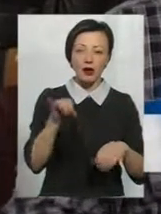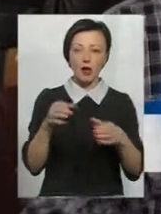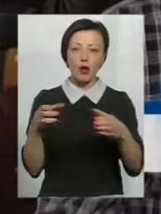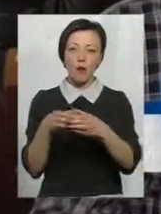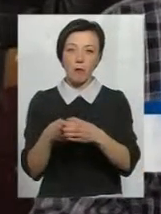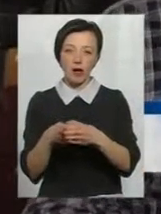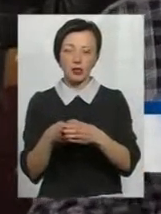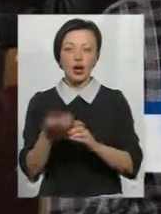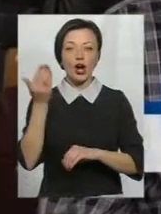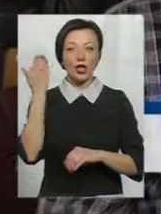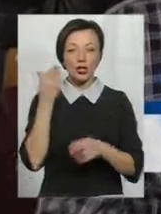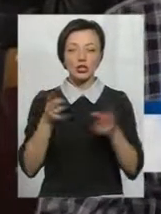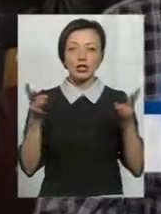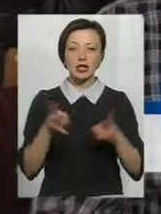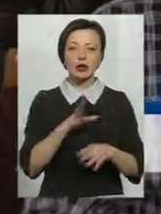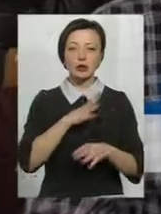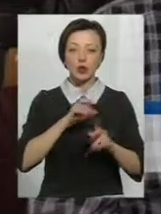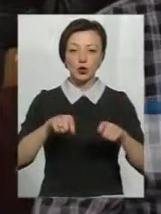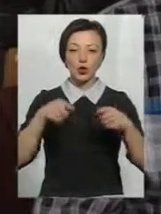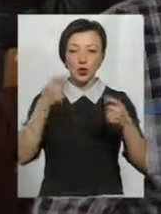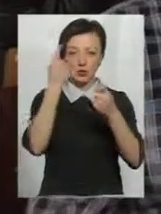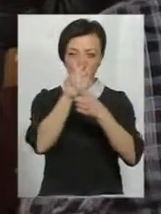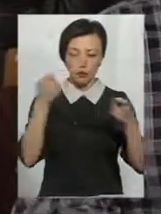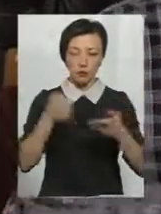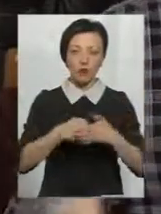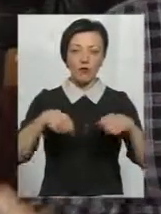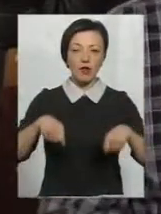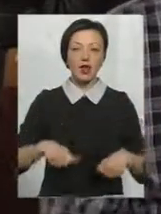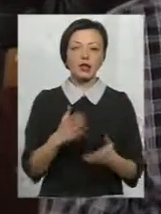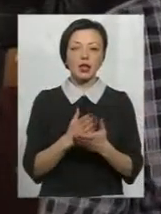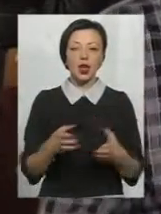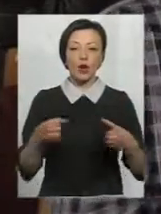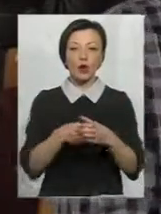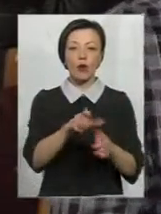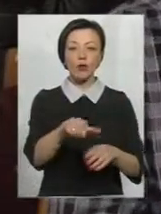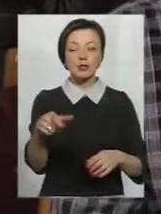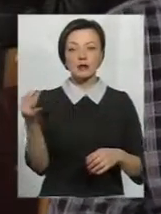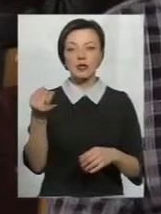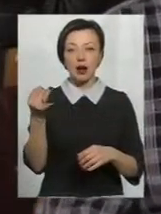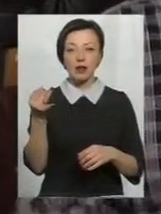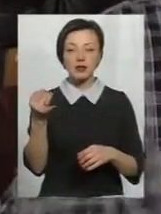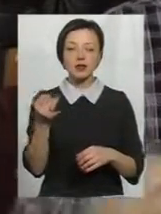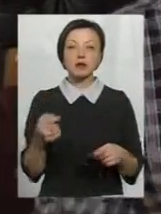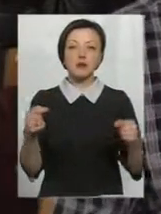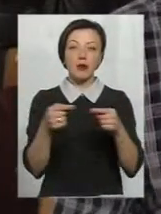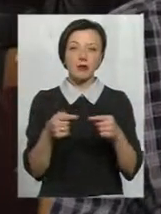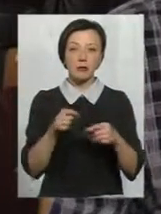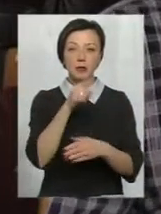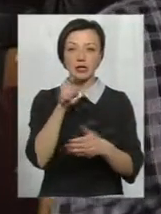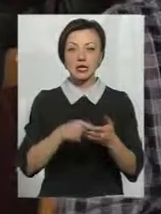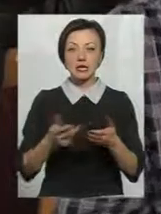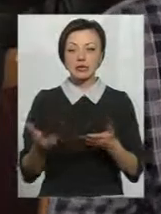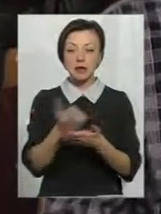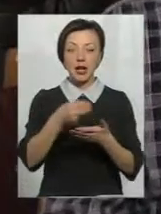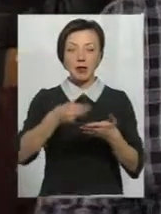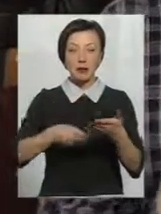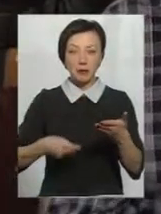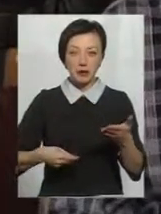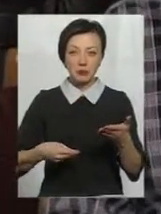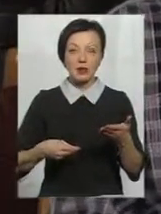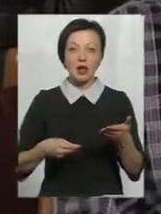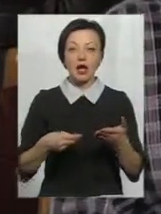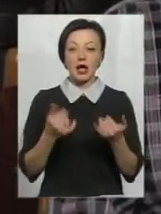Тобто раніше треба було, щоб донести інформацію до влади, що є певна група осіб, яка цікавиться з певним питанням. Треба було збирати підписи, там чи міни. Тепер